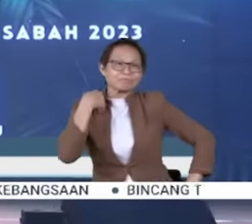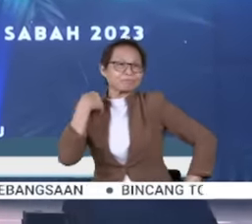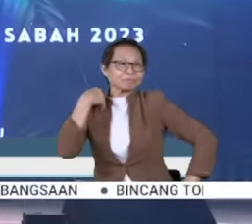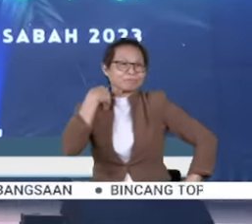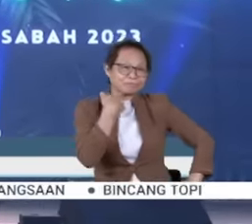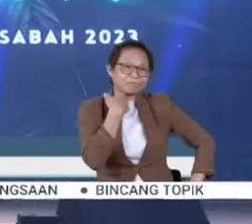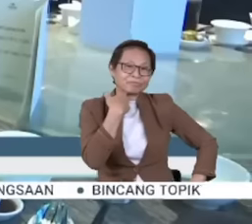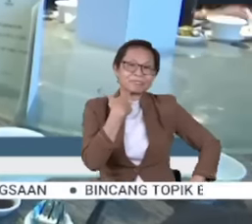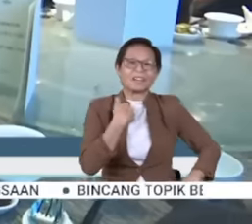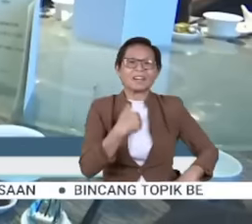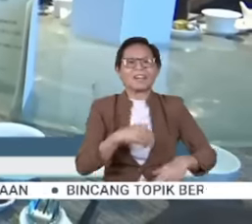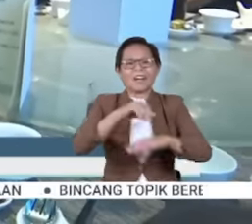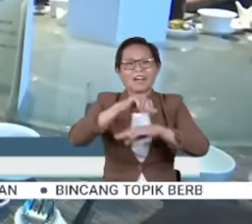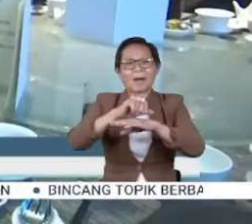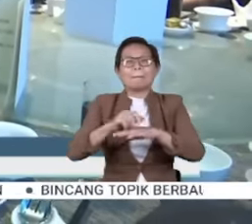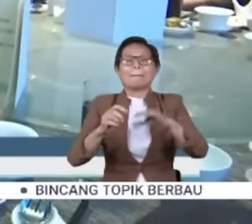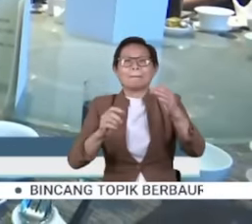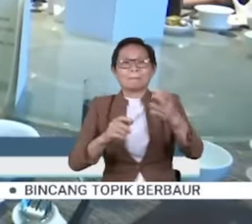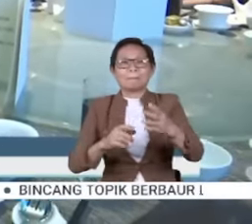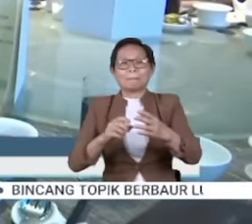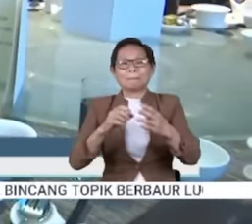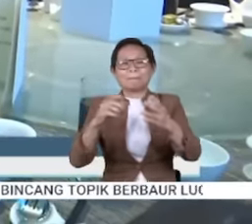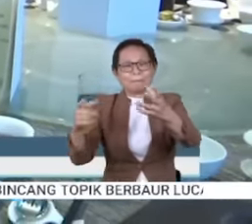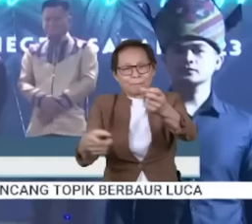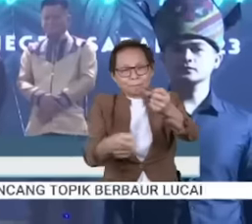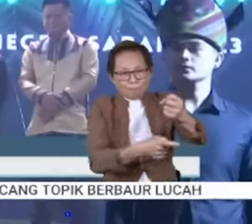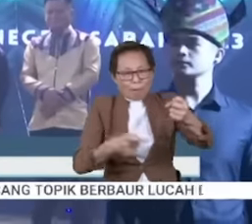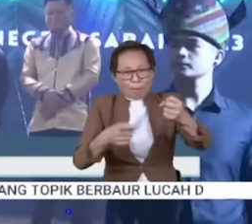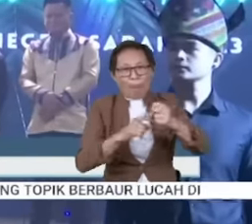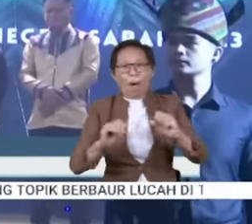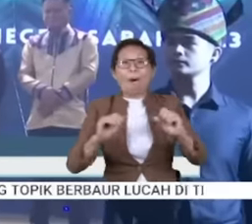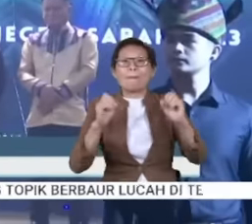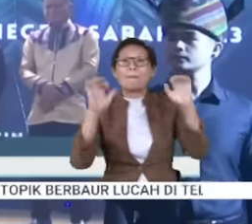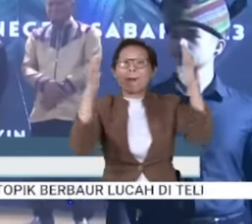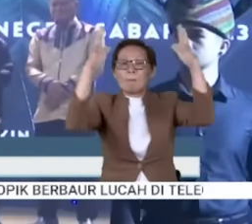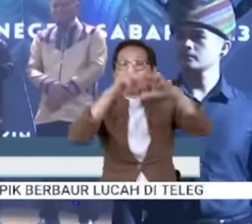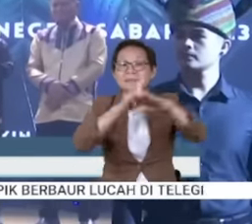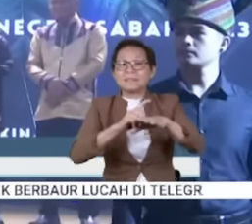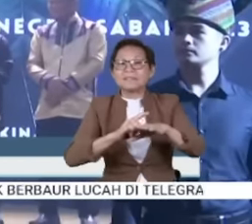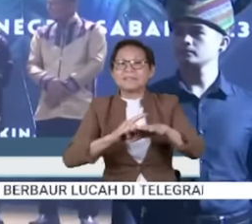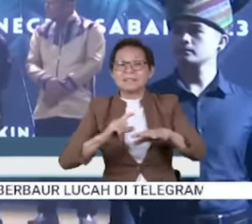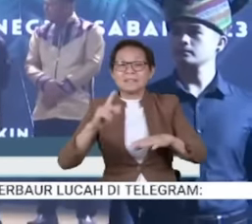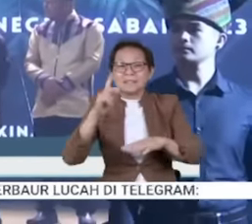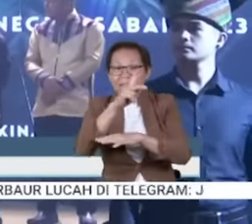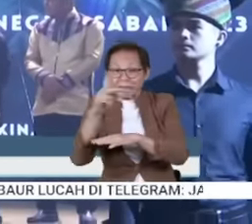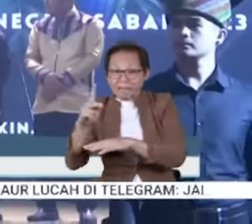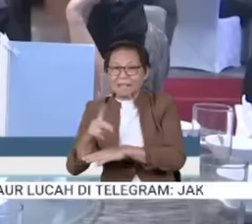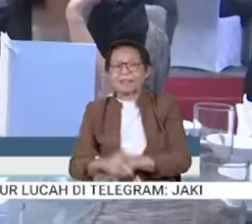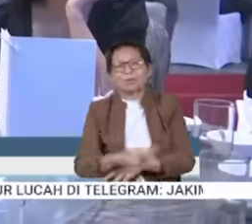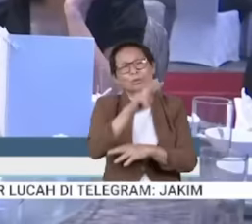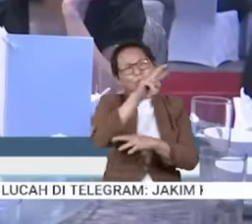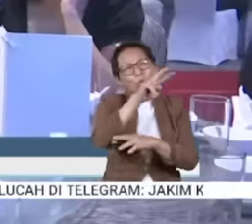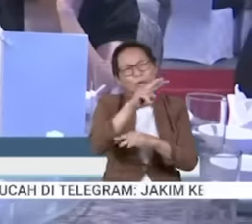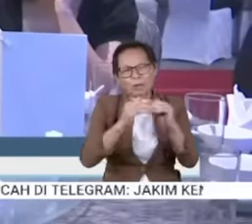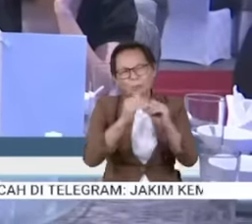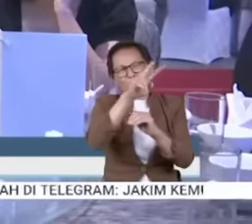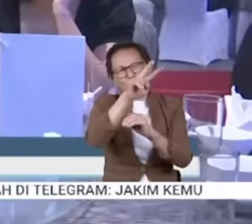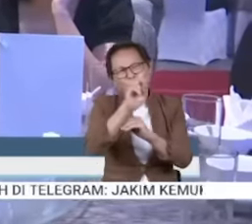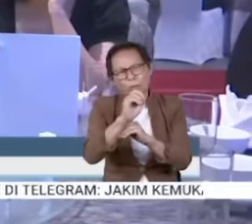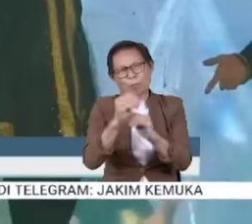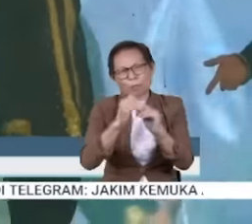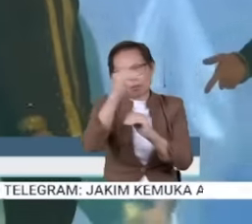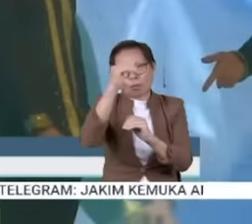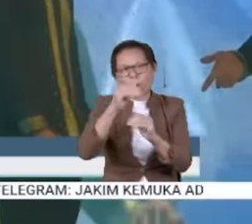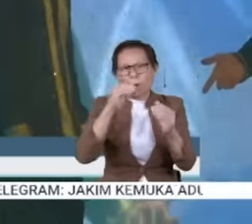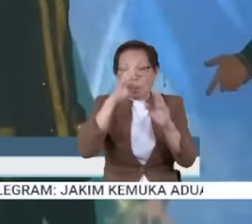keamanan peringkat Negeri di Kota Kinabalu lebih 30 Pro fashion tempatkan malam kebudayaan